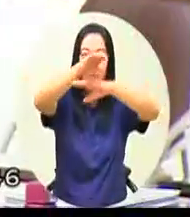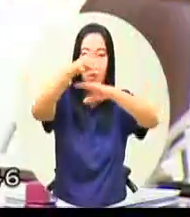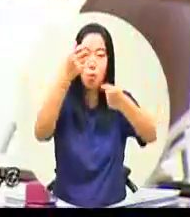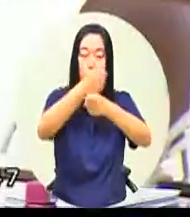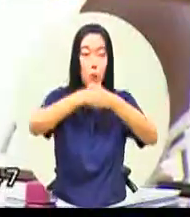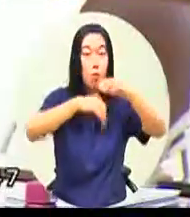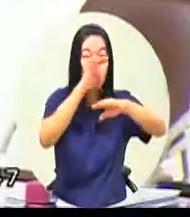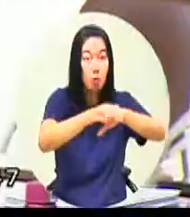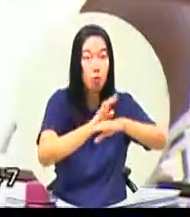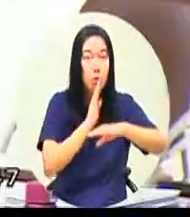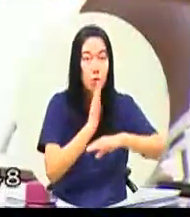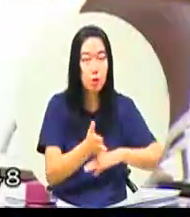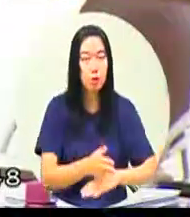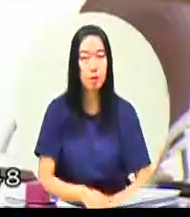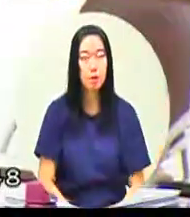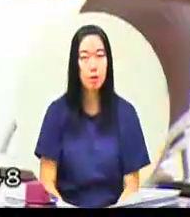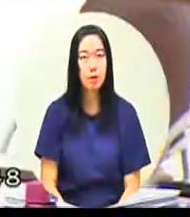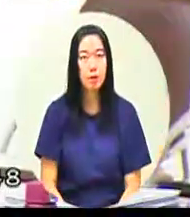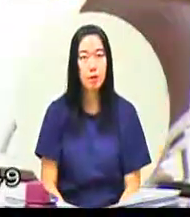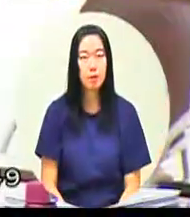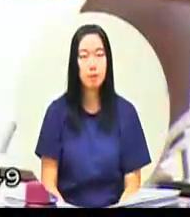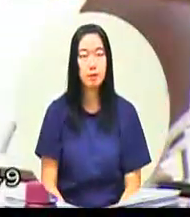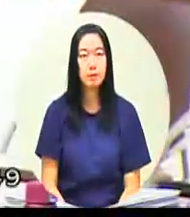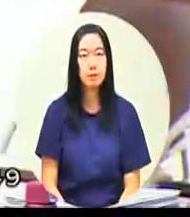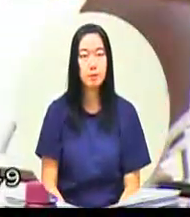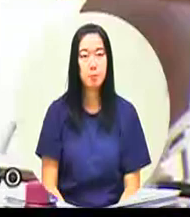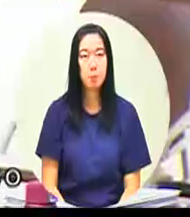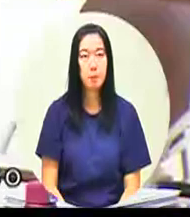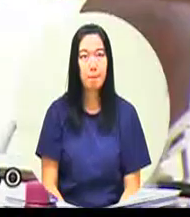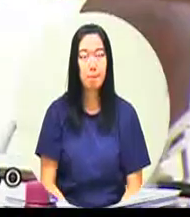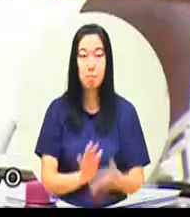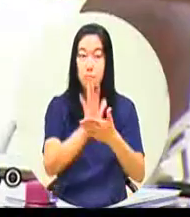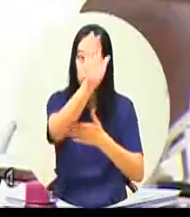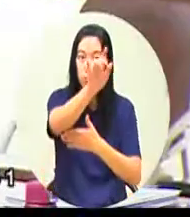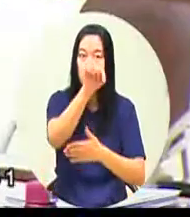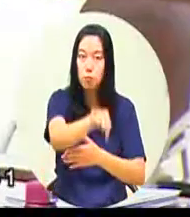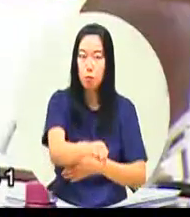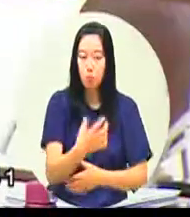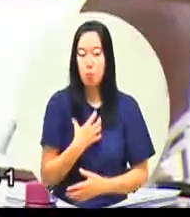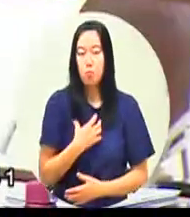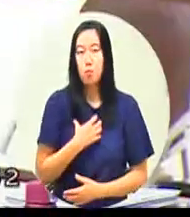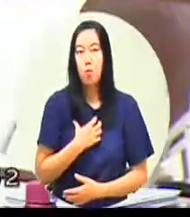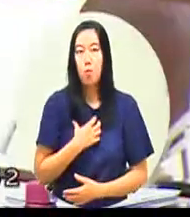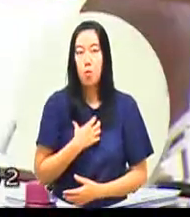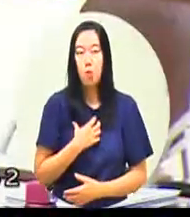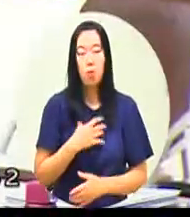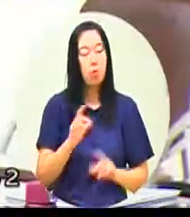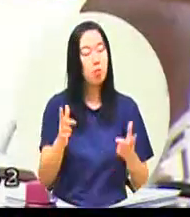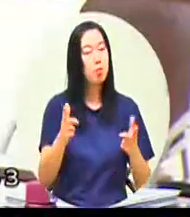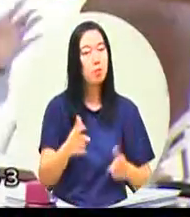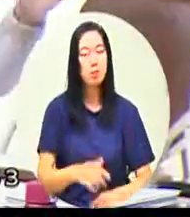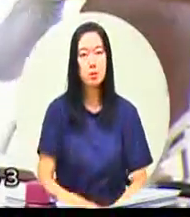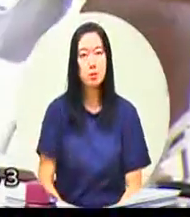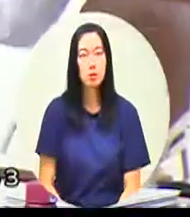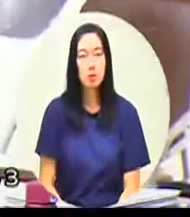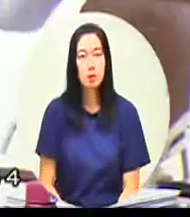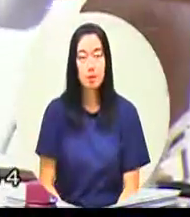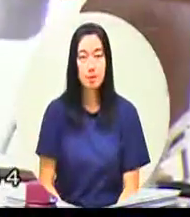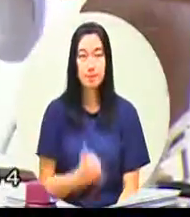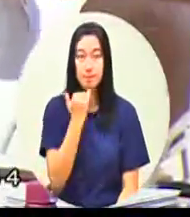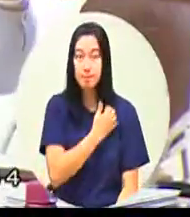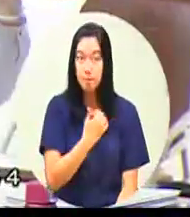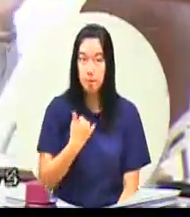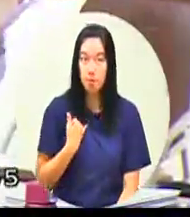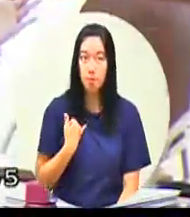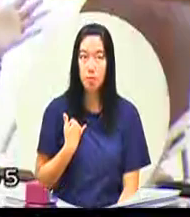了嘛哈。但是以后未来那里不再是一个很危险的地段的道路，但是可能